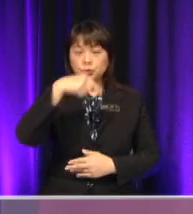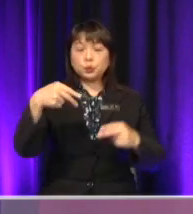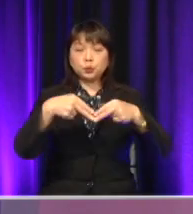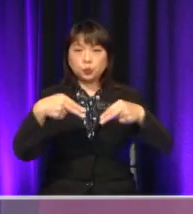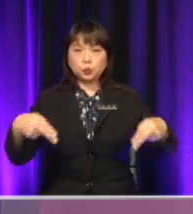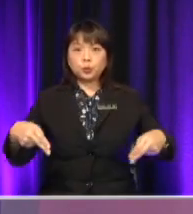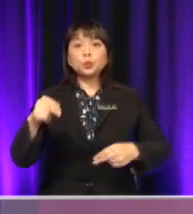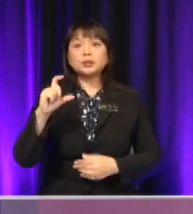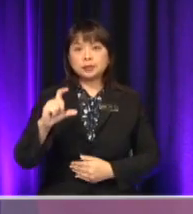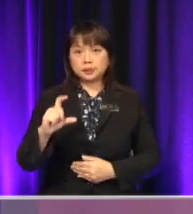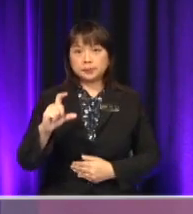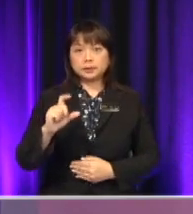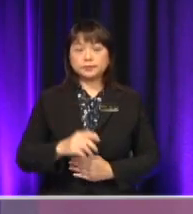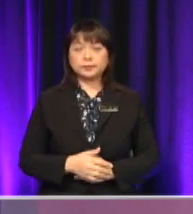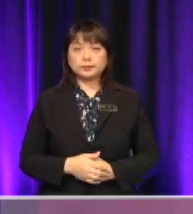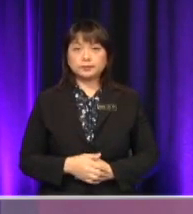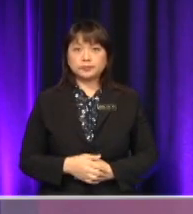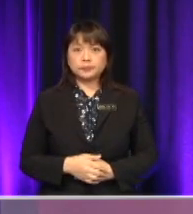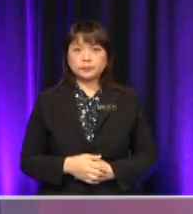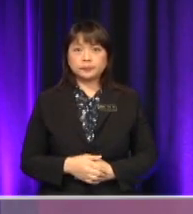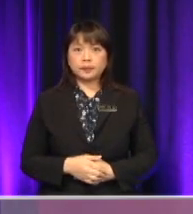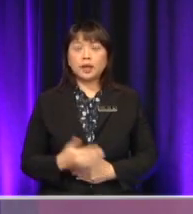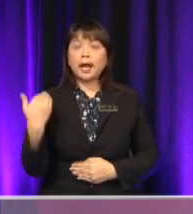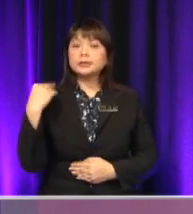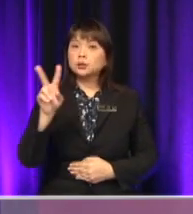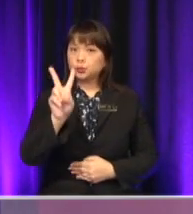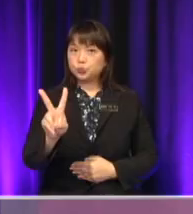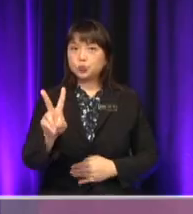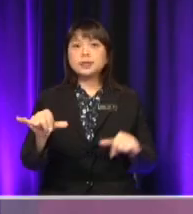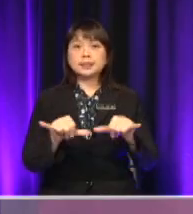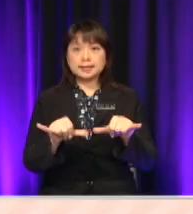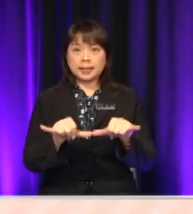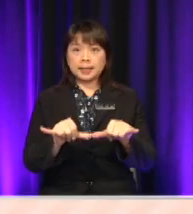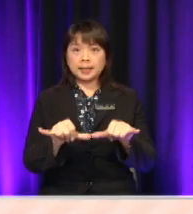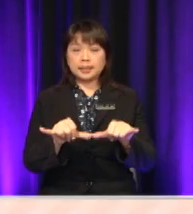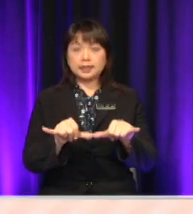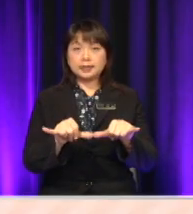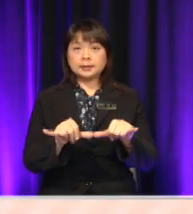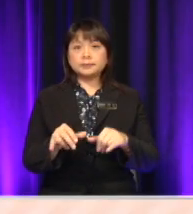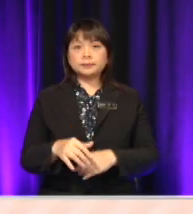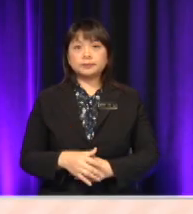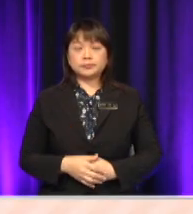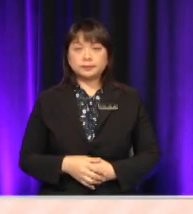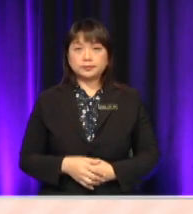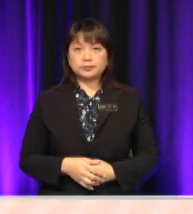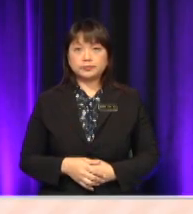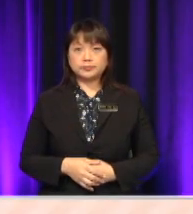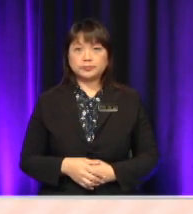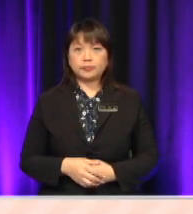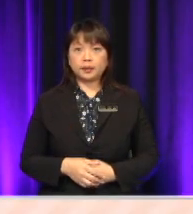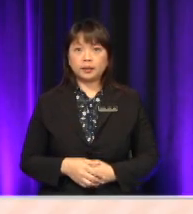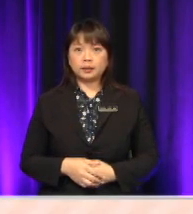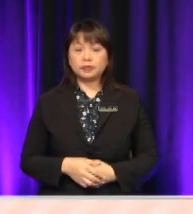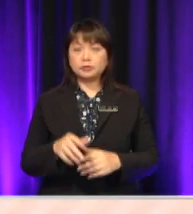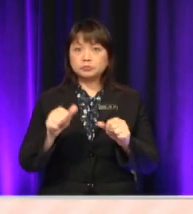ketebalan. Okey, ketebalan. Okey, ini adalah dia ada 2 skala. Skala yang pertama adalah skala utama. Yang panjang ni. Ini boleh tunjuk dekat